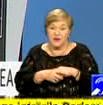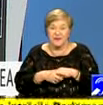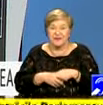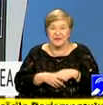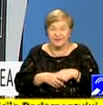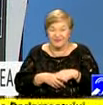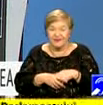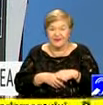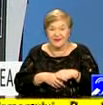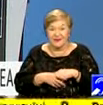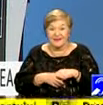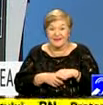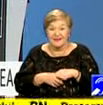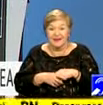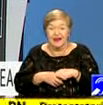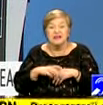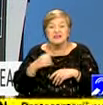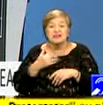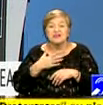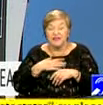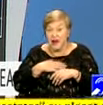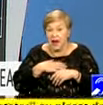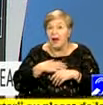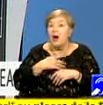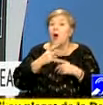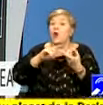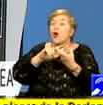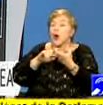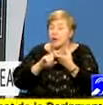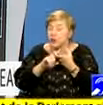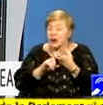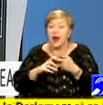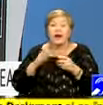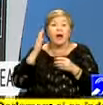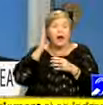întâlnirea de astăzi și sper că vom avea o cooperare foarte bună pe viitor.